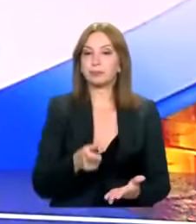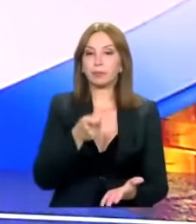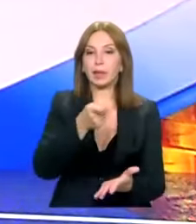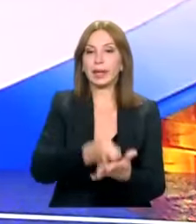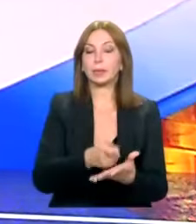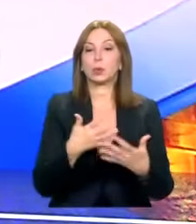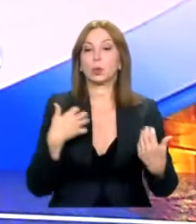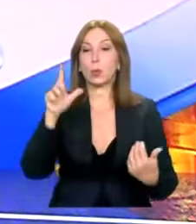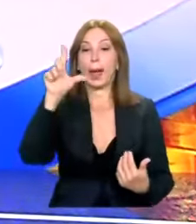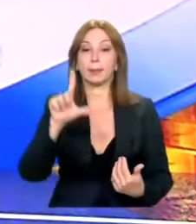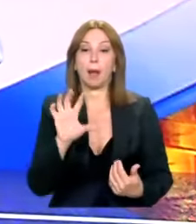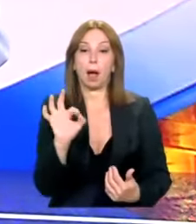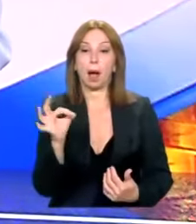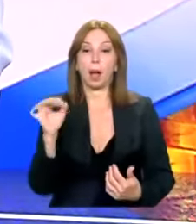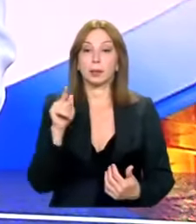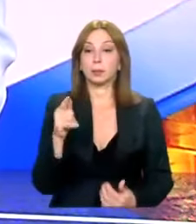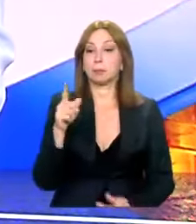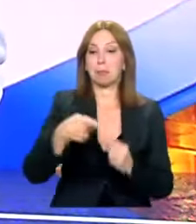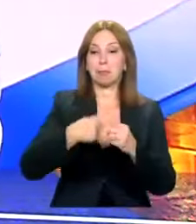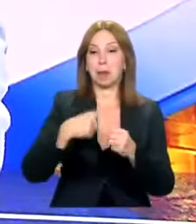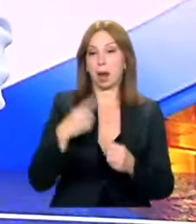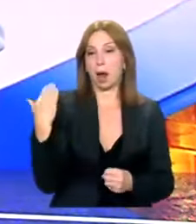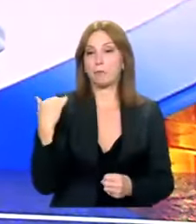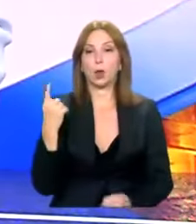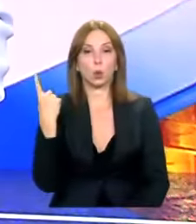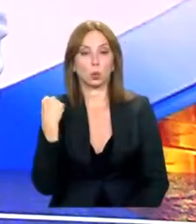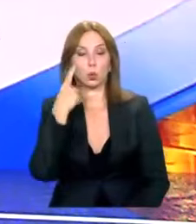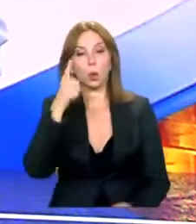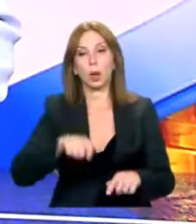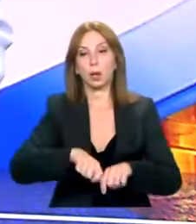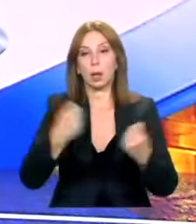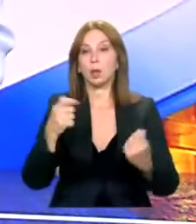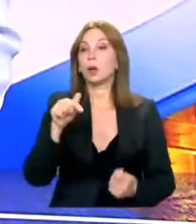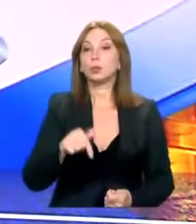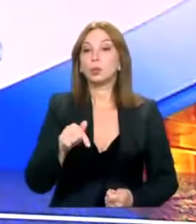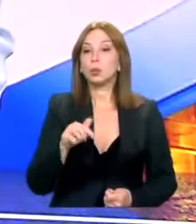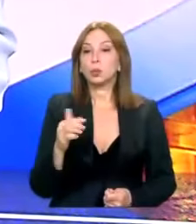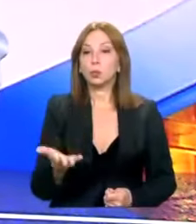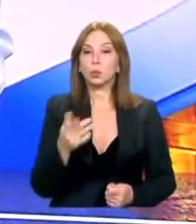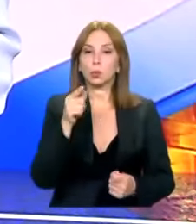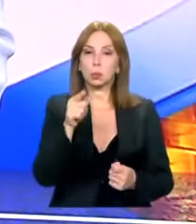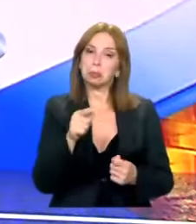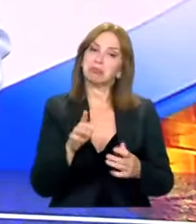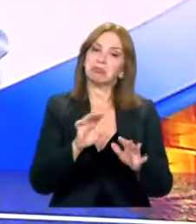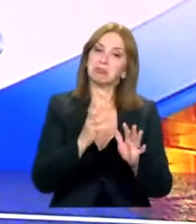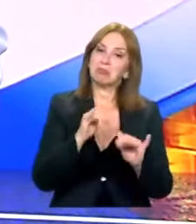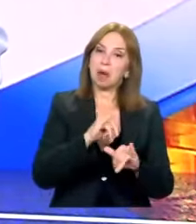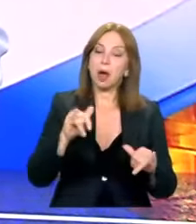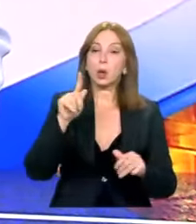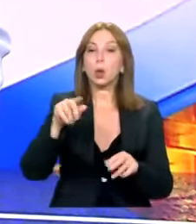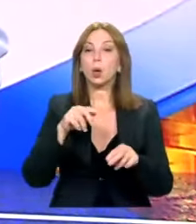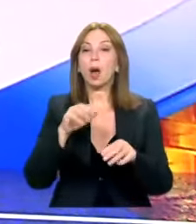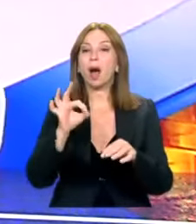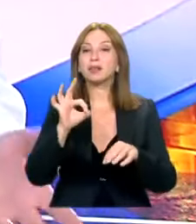Yatırımcının güvenli limanı altın geçtiğimiz haftayı da dünü de rekorla tamamladı. Bugünse yatay bir seyir izledi. Ancak